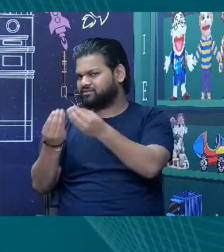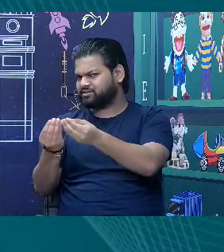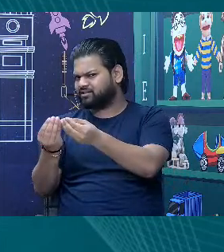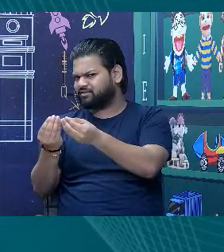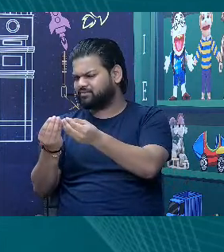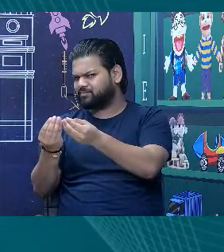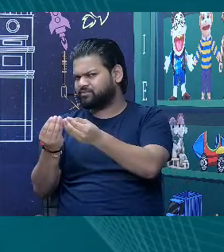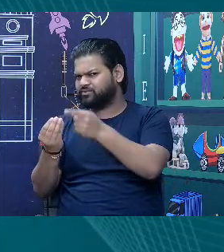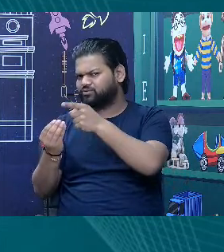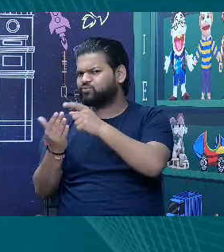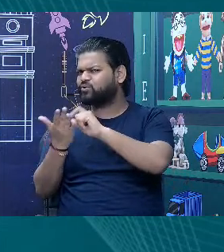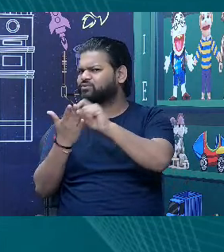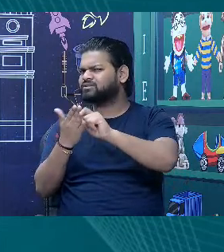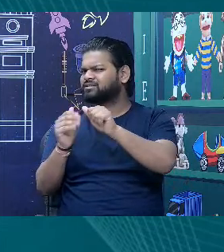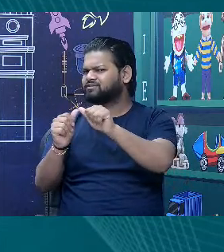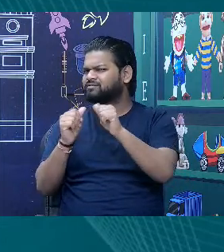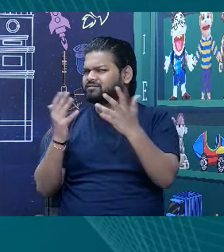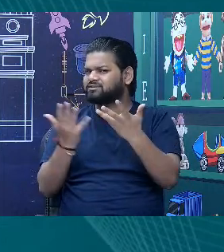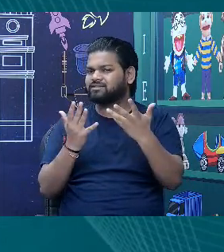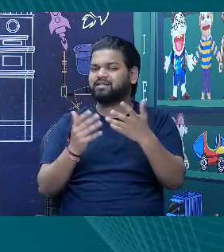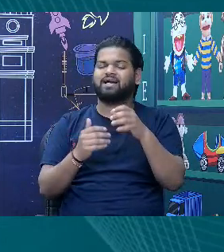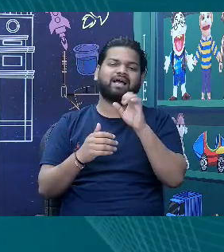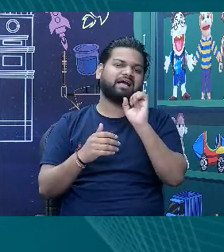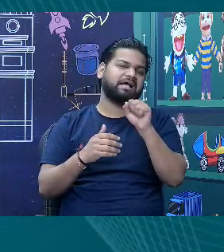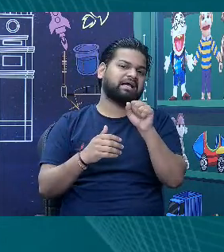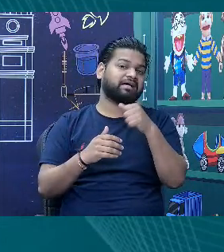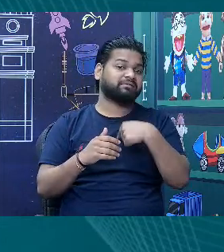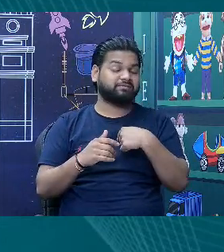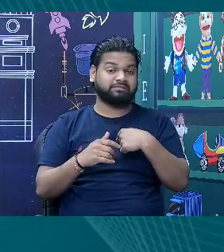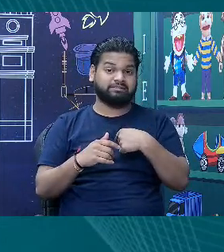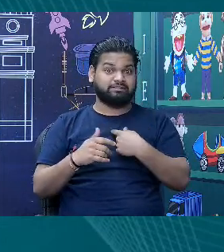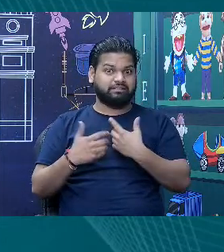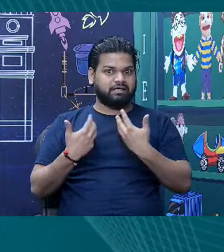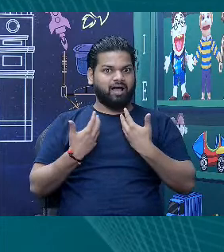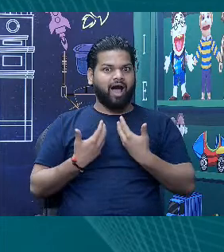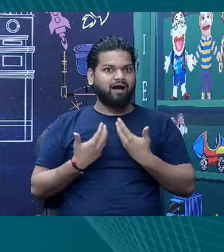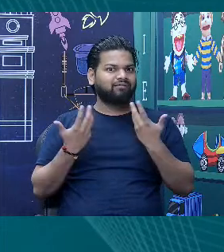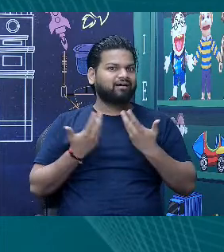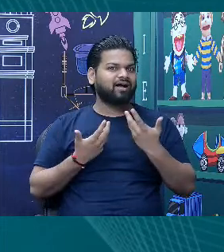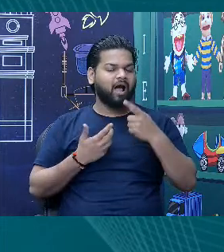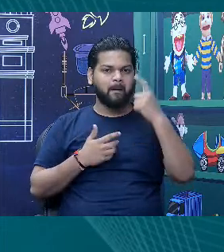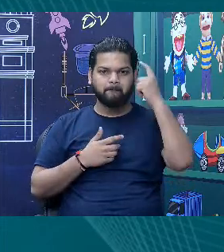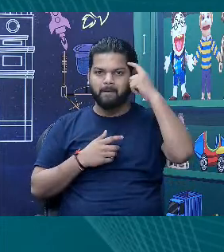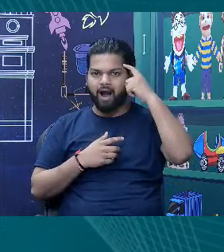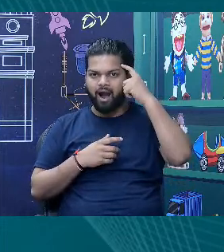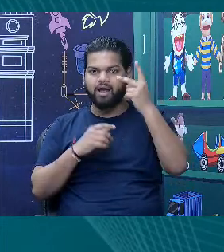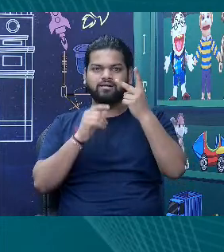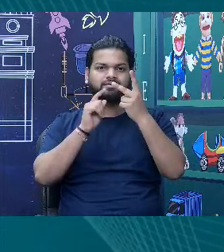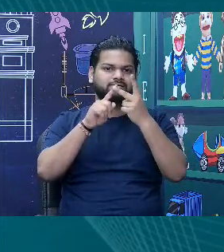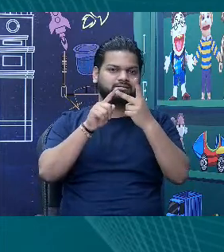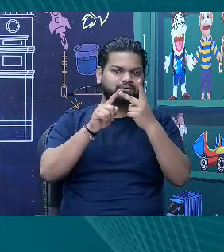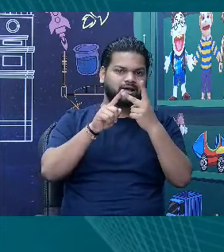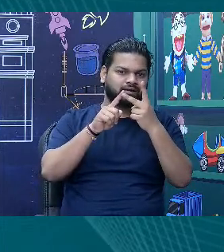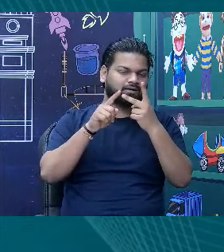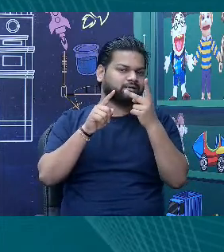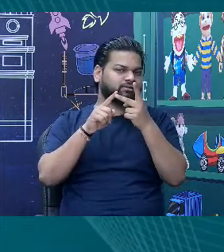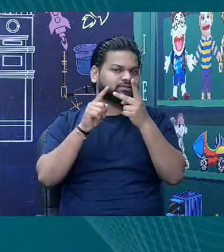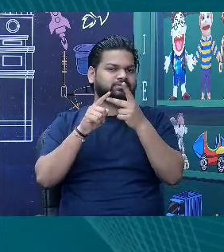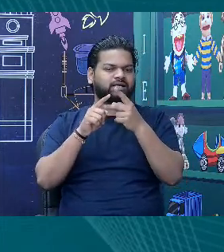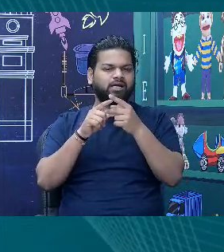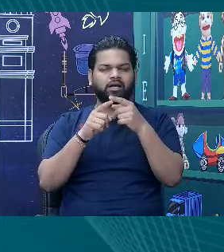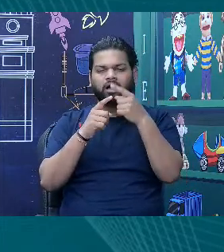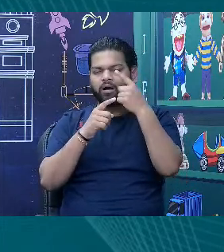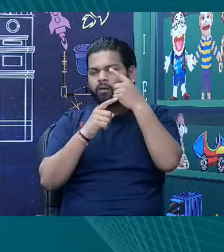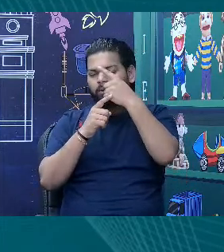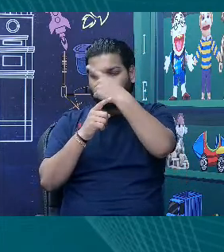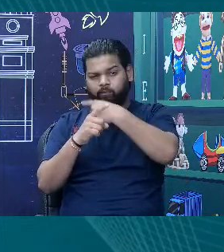mind and I have a cheek muscle that functions. One cheek muscle that functions. Right. So हमारे पास हमेशा कुछ ना कुछ होता